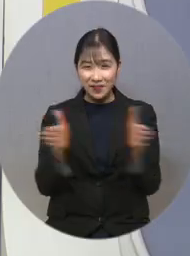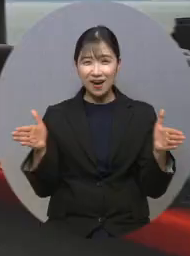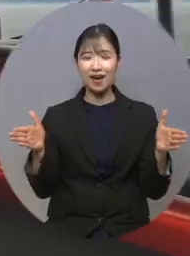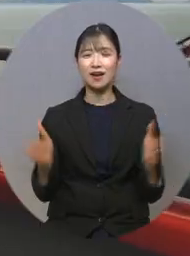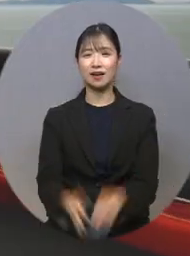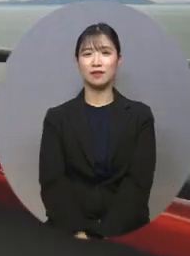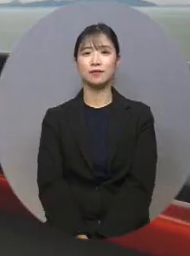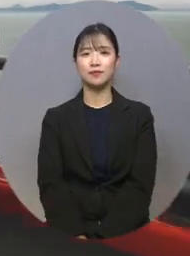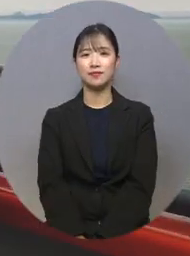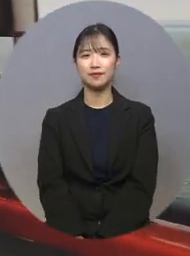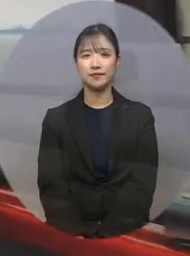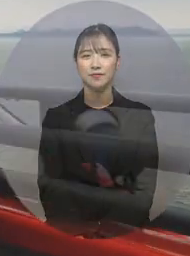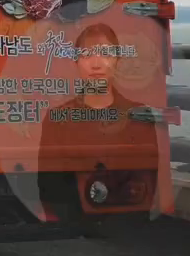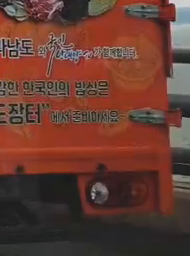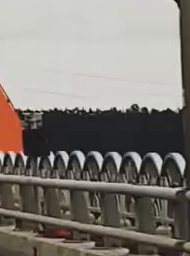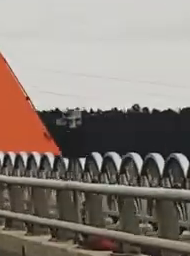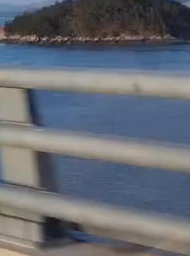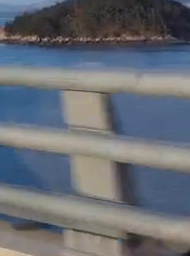스타트!